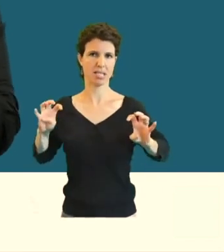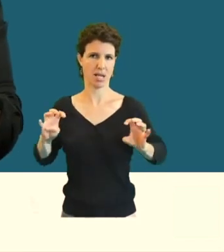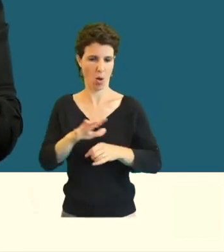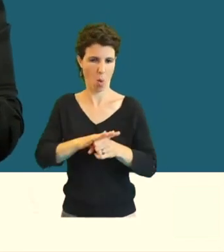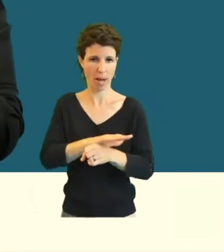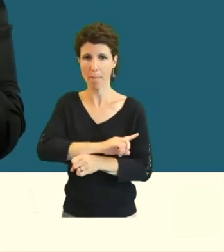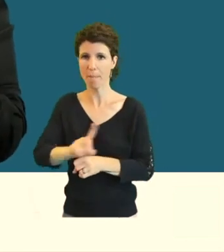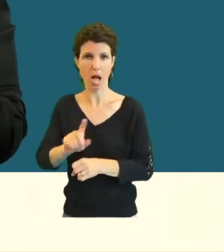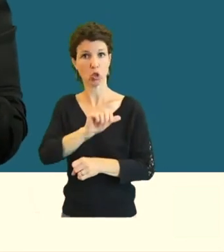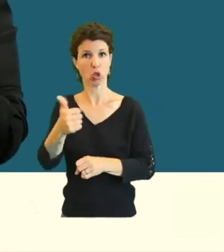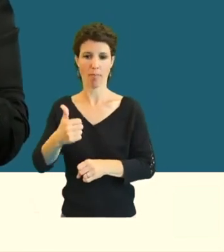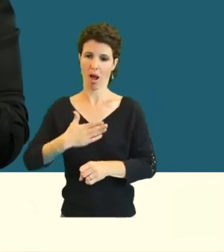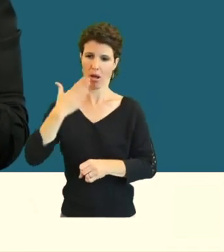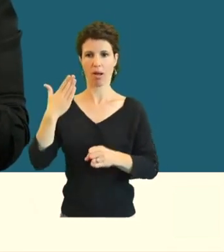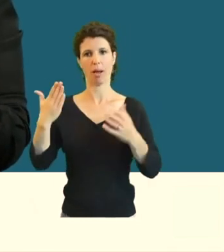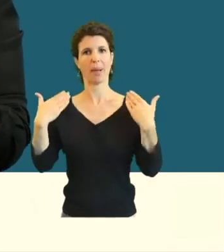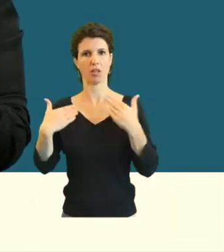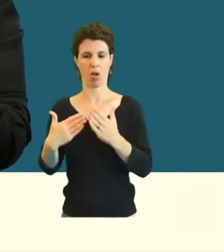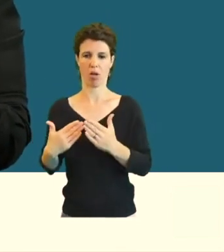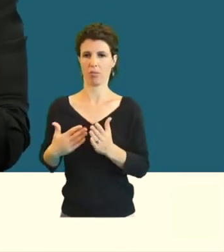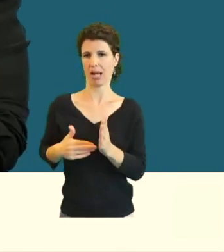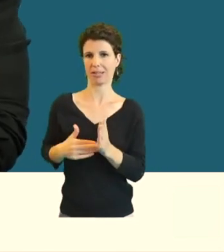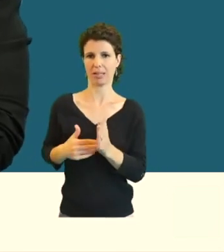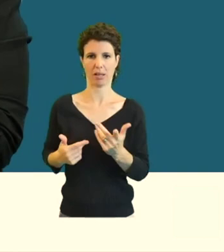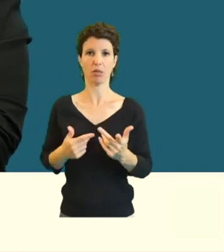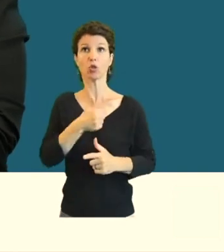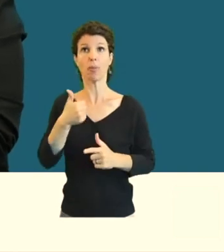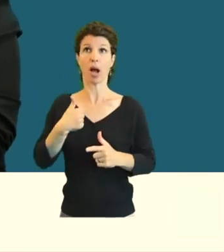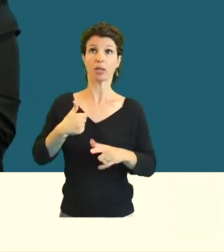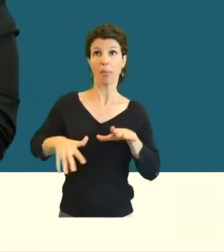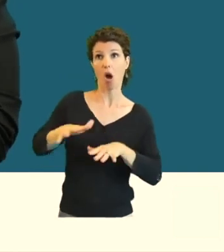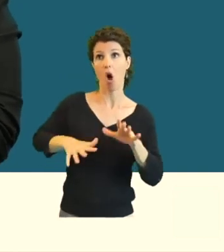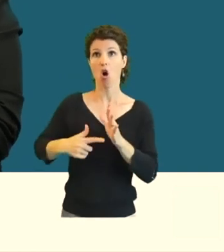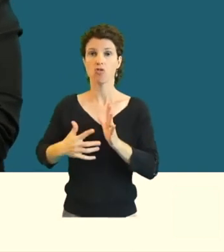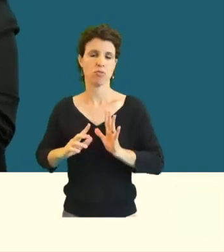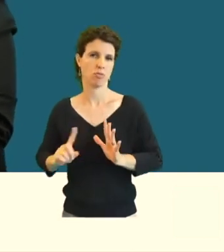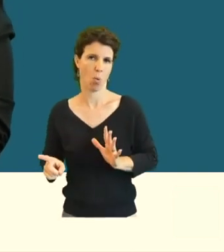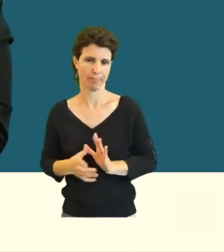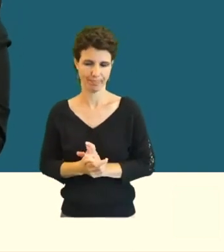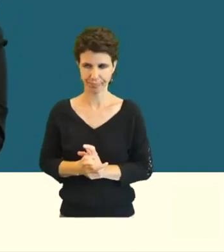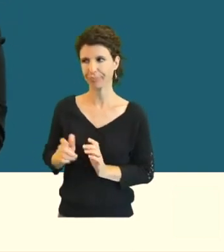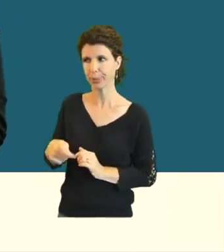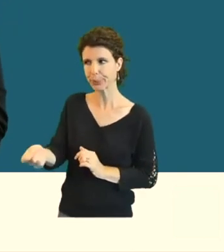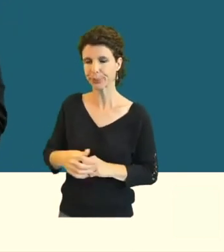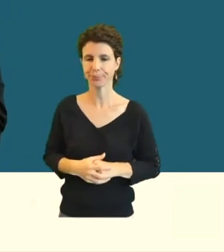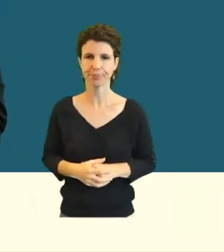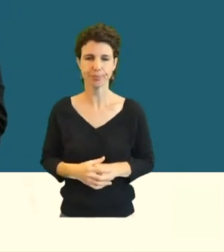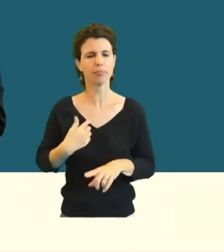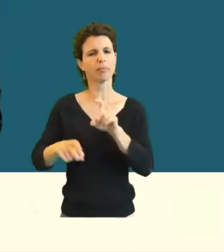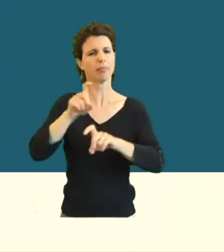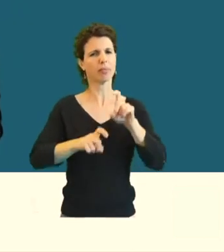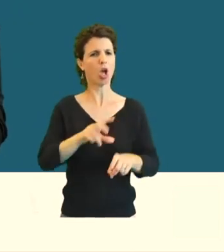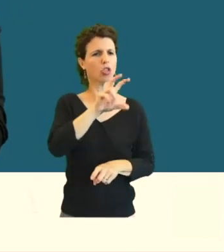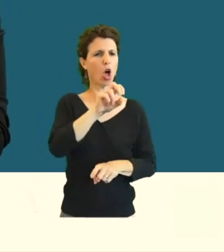ça, la démocratie, elle est appliquée et pas que quand ça m'arrange. Voilà. Je veux juste revenir sur les 30 millions et les 20